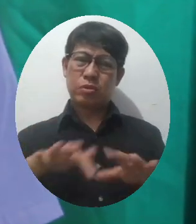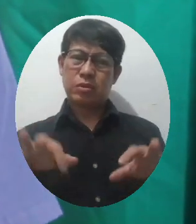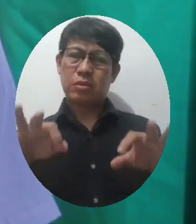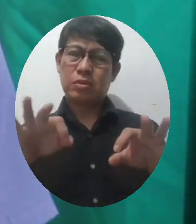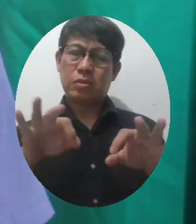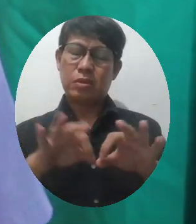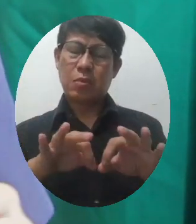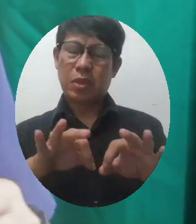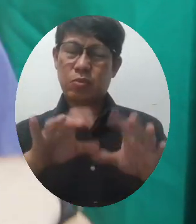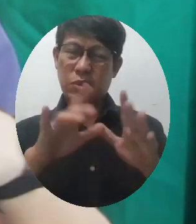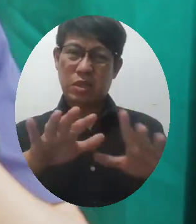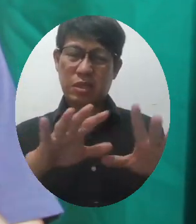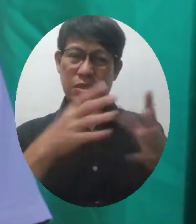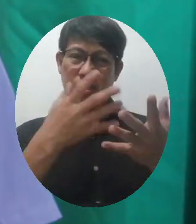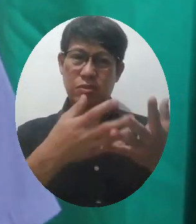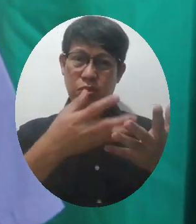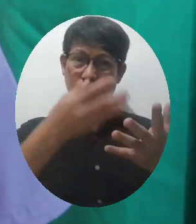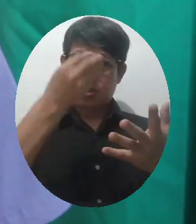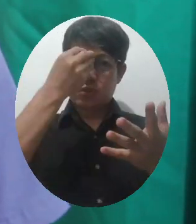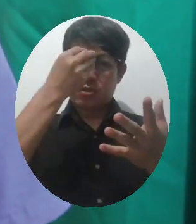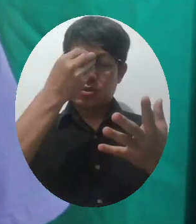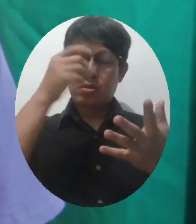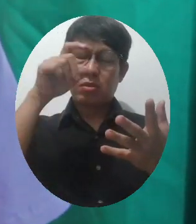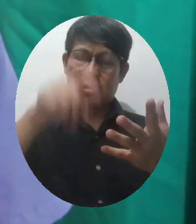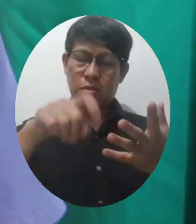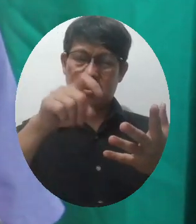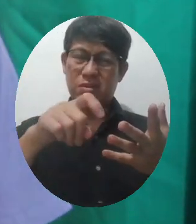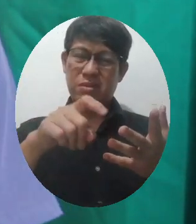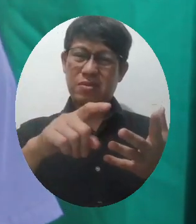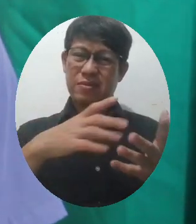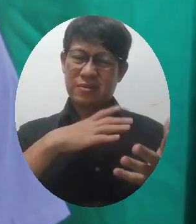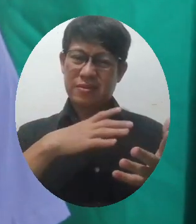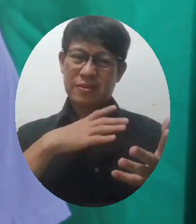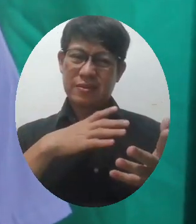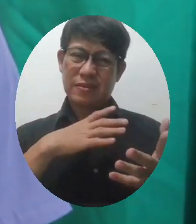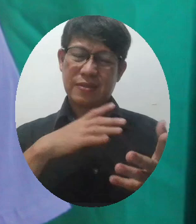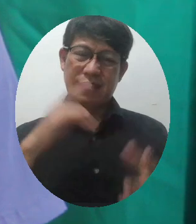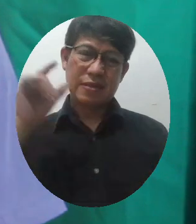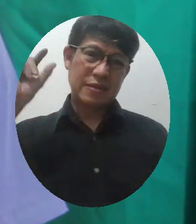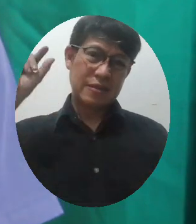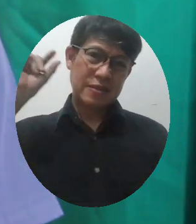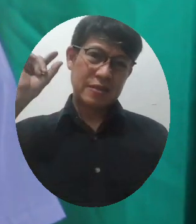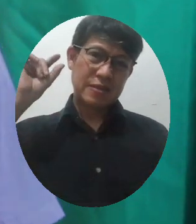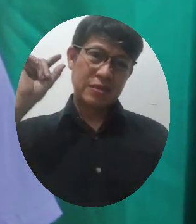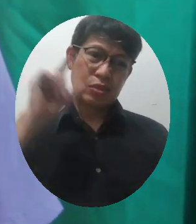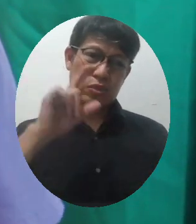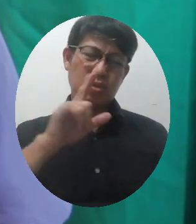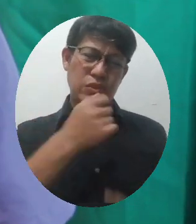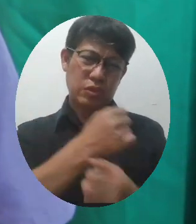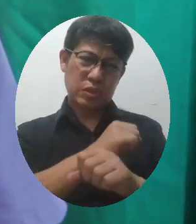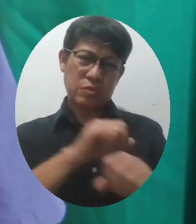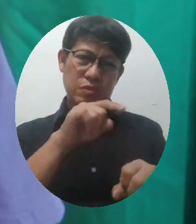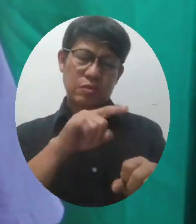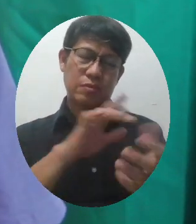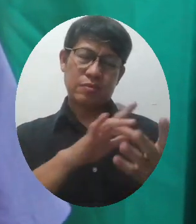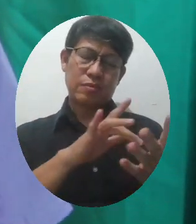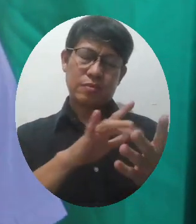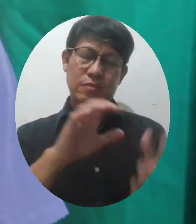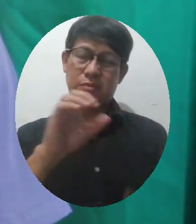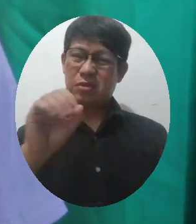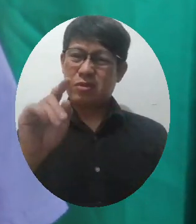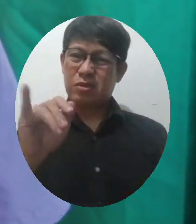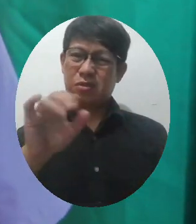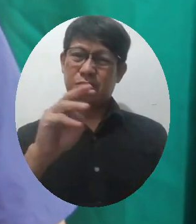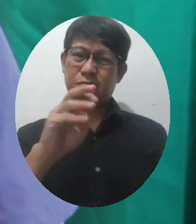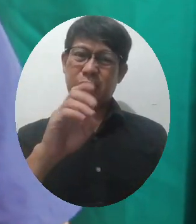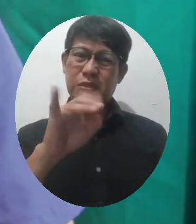importance of educating the patients also and reassuring patients na safe po ang mga gamot na ito. Kasi syempre, no, sa